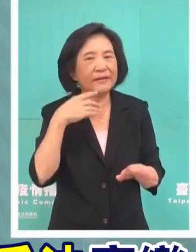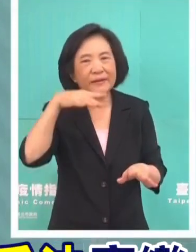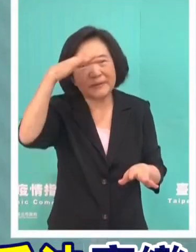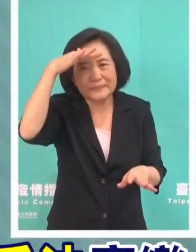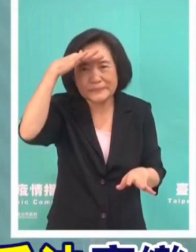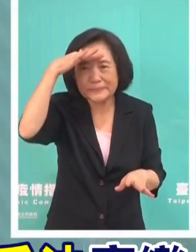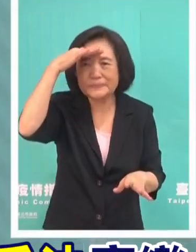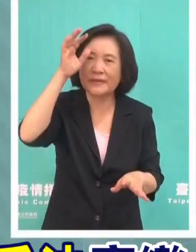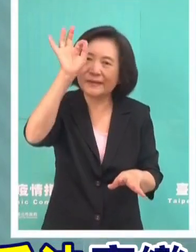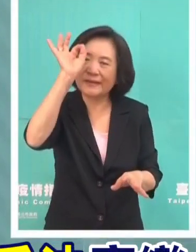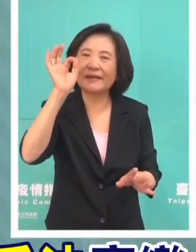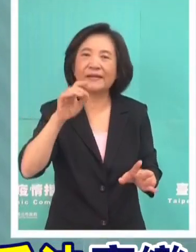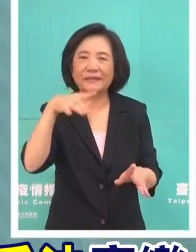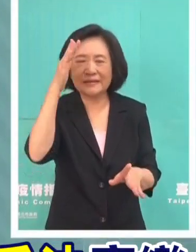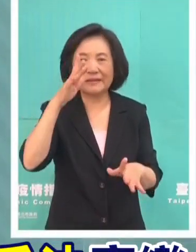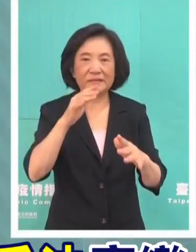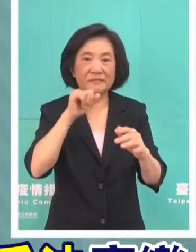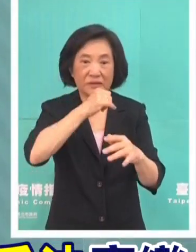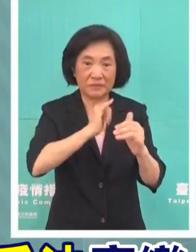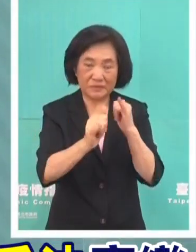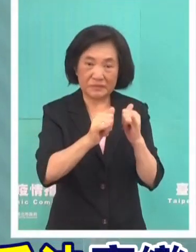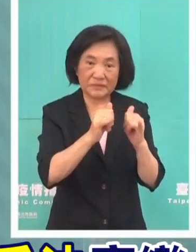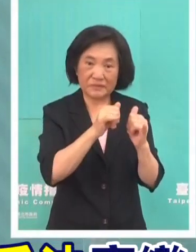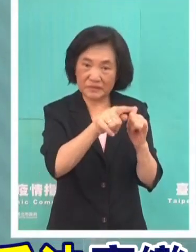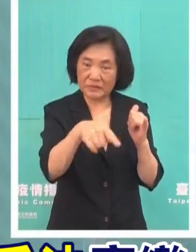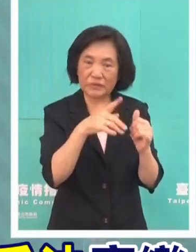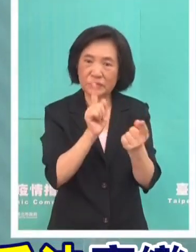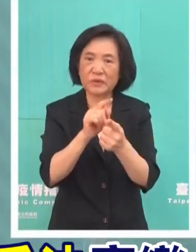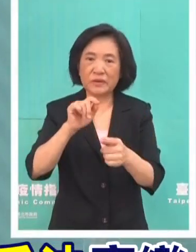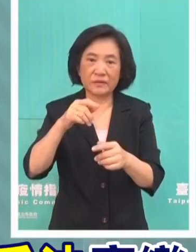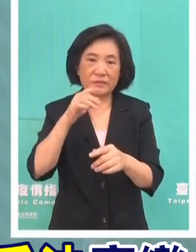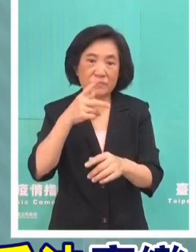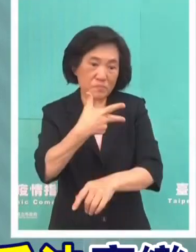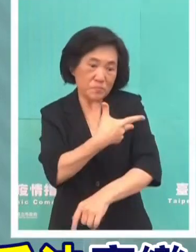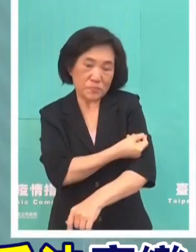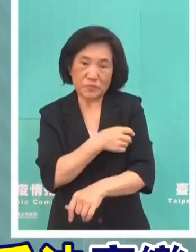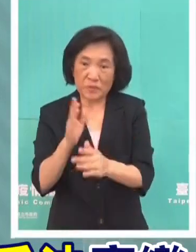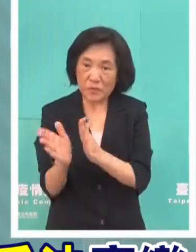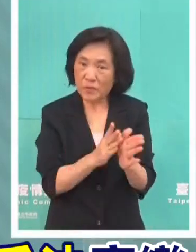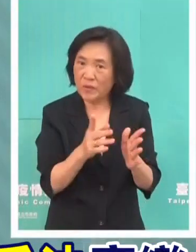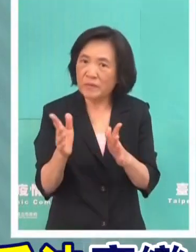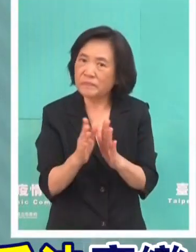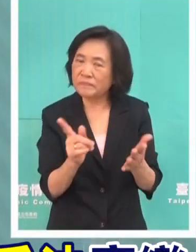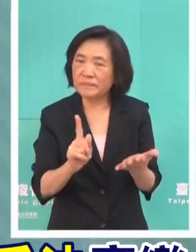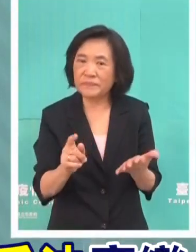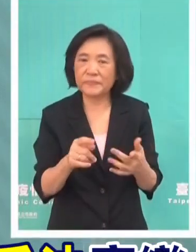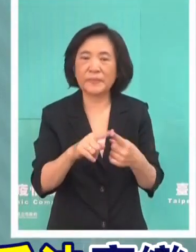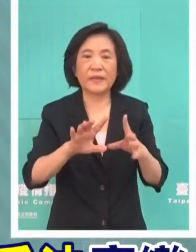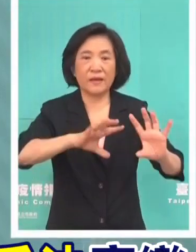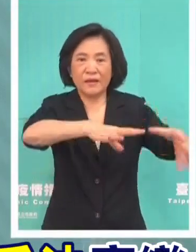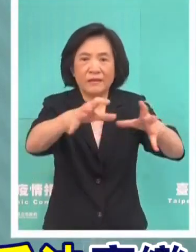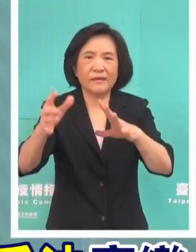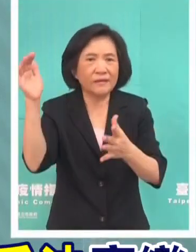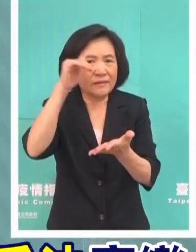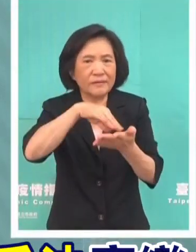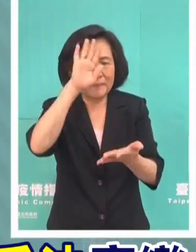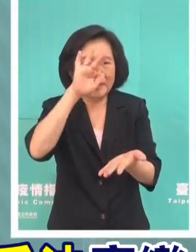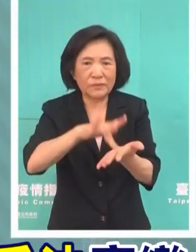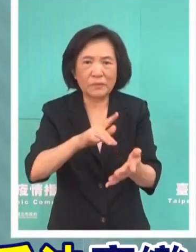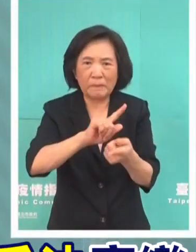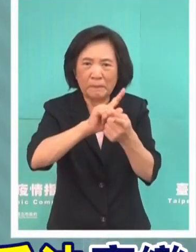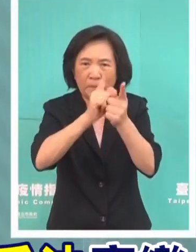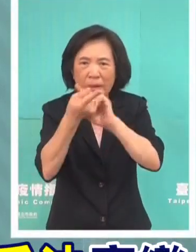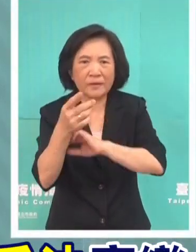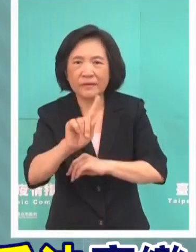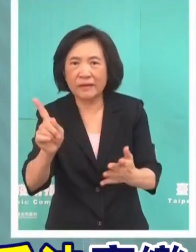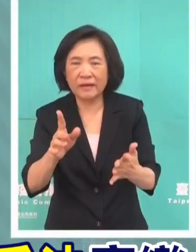整个台湾社会对疫苗的准备状况嘛。另外一个是全世界，你知道吗？这是病毒到底演化的速度长什么样